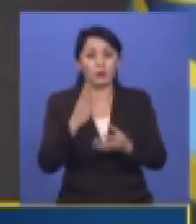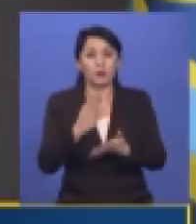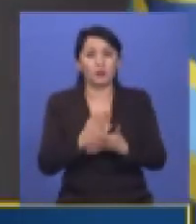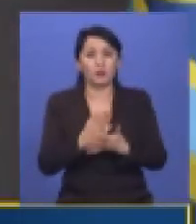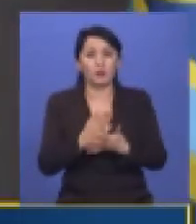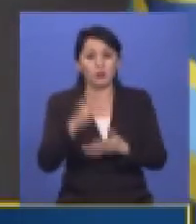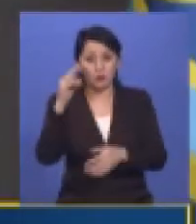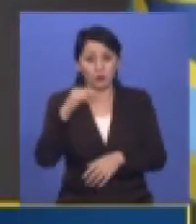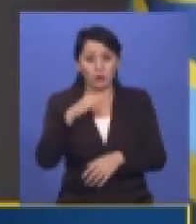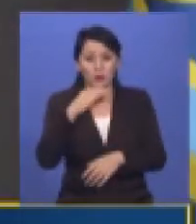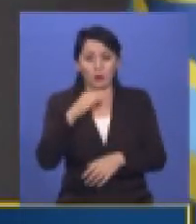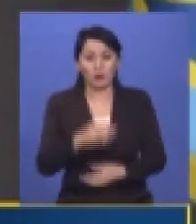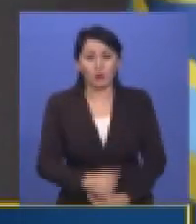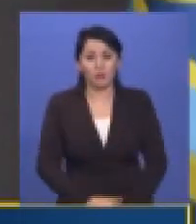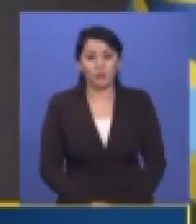емес.